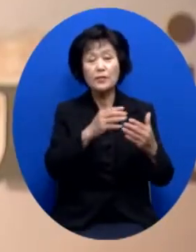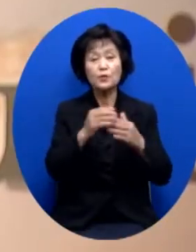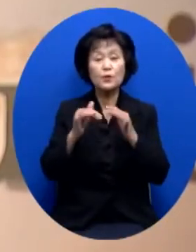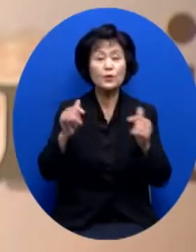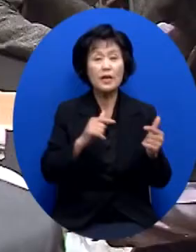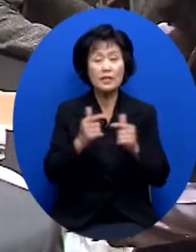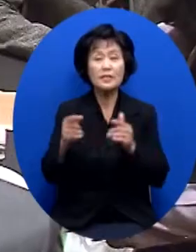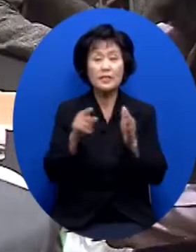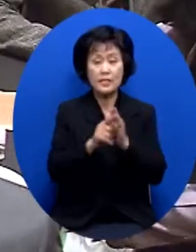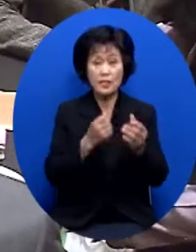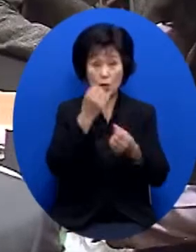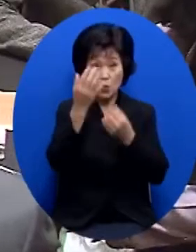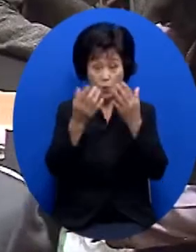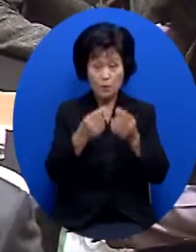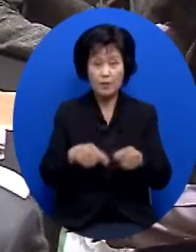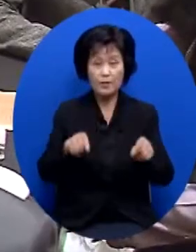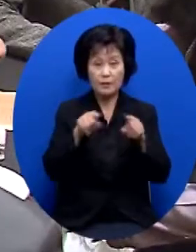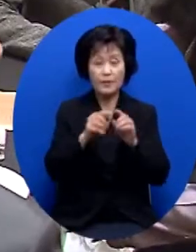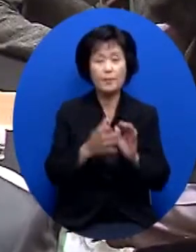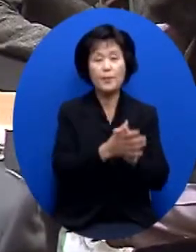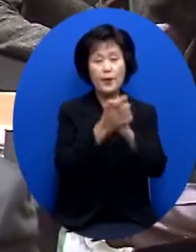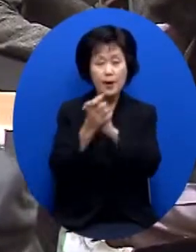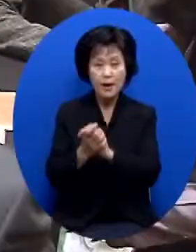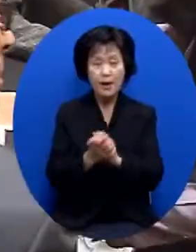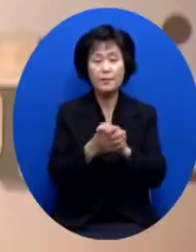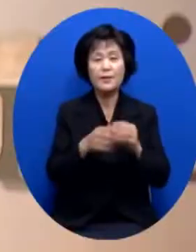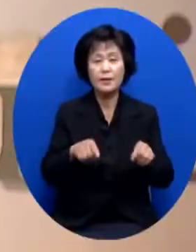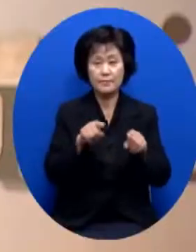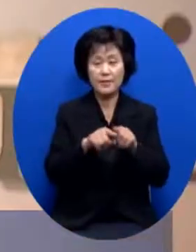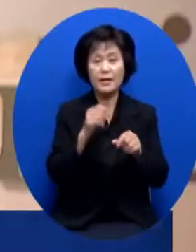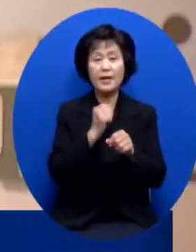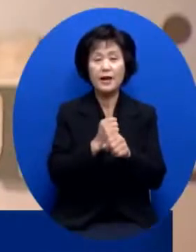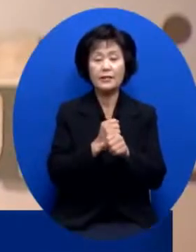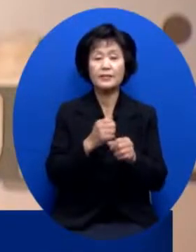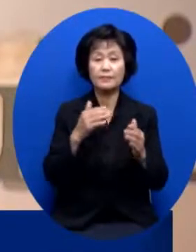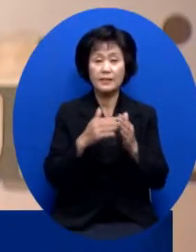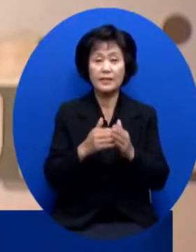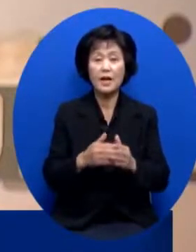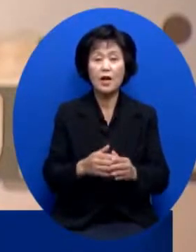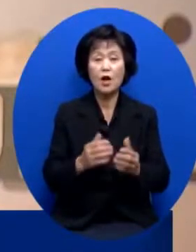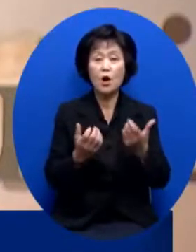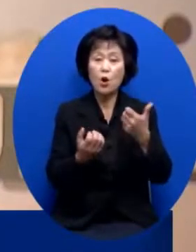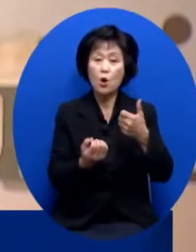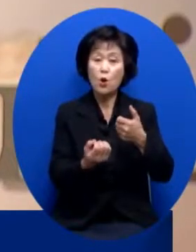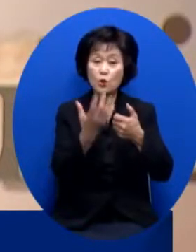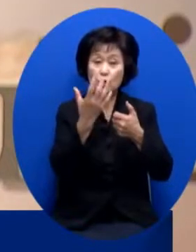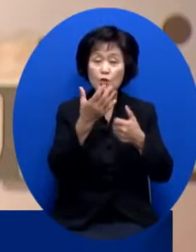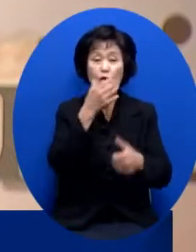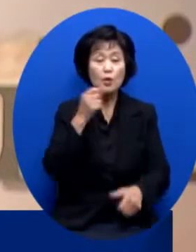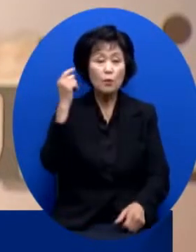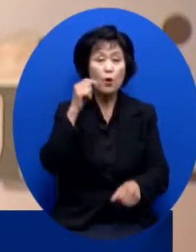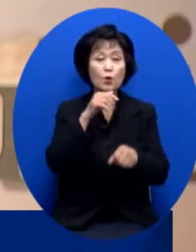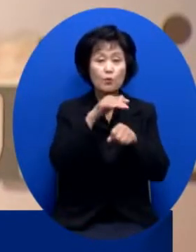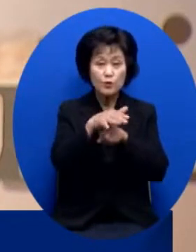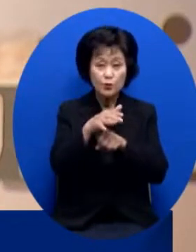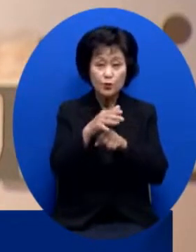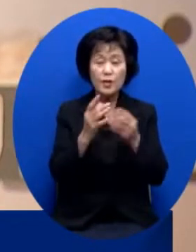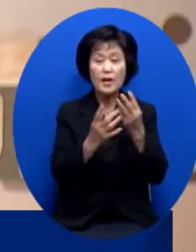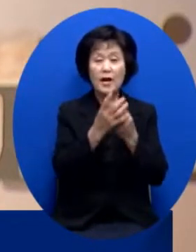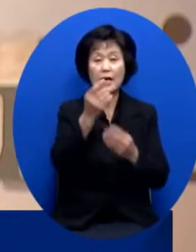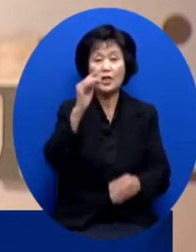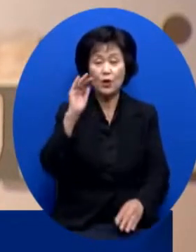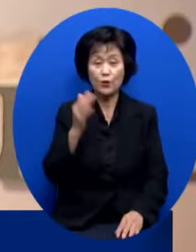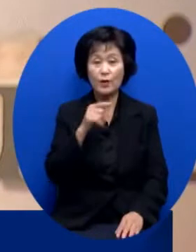고백을 함께 나누며 화합을 다짐했습니다. Pentecostal Evangelical Ecumenical